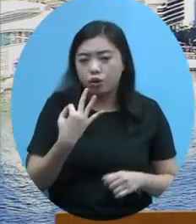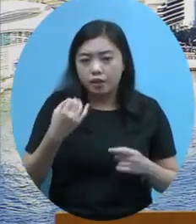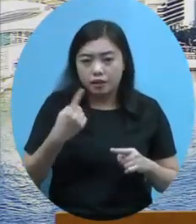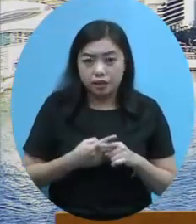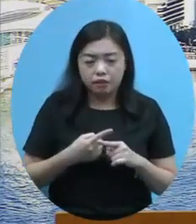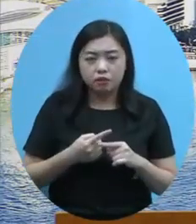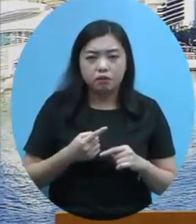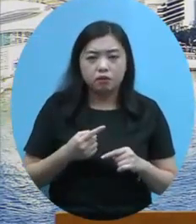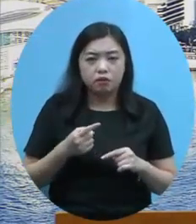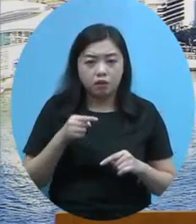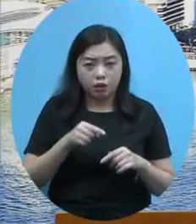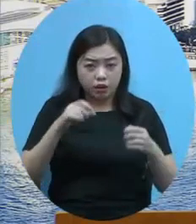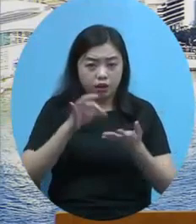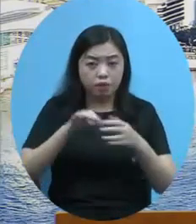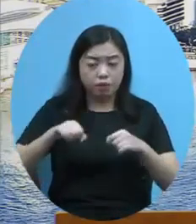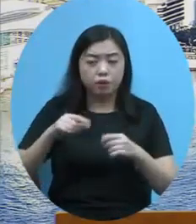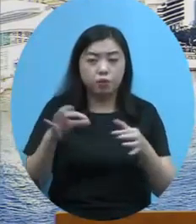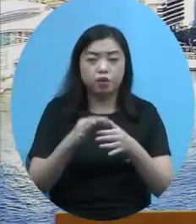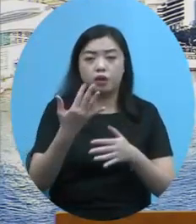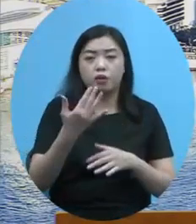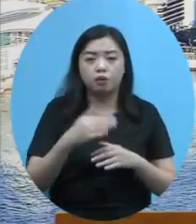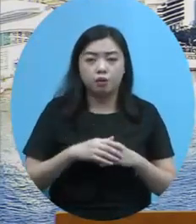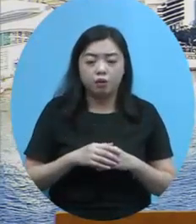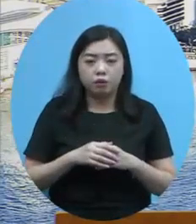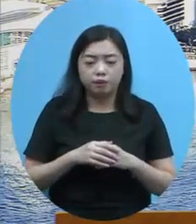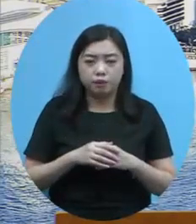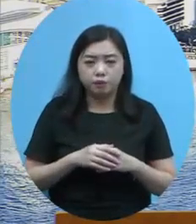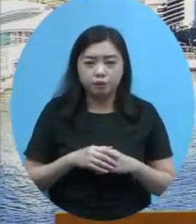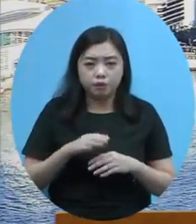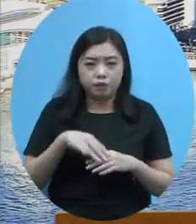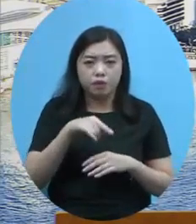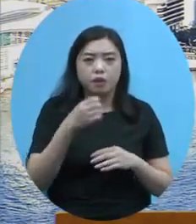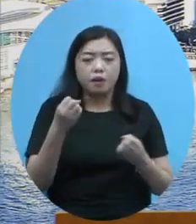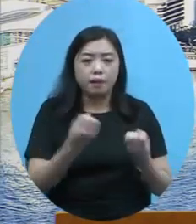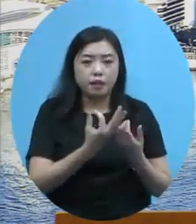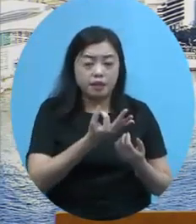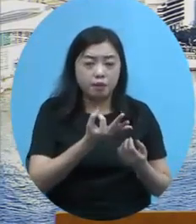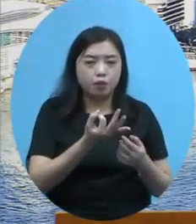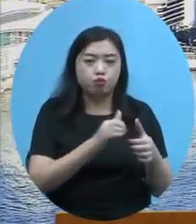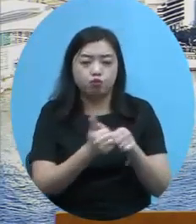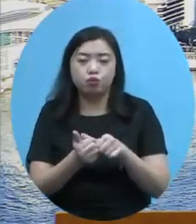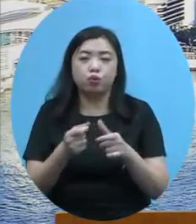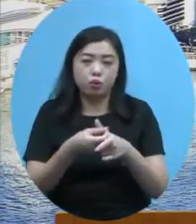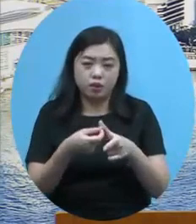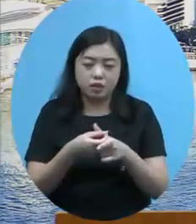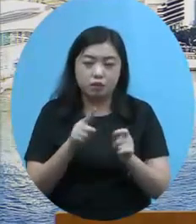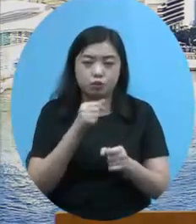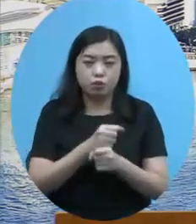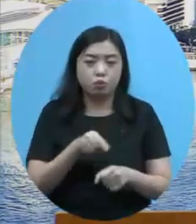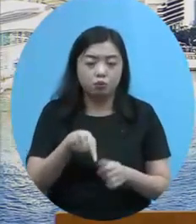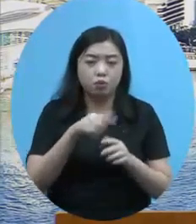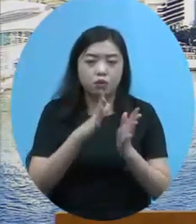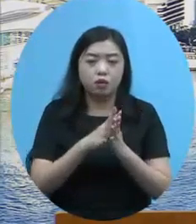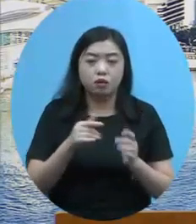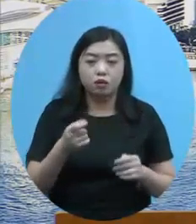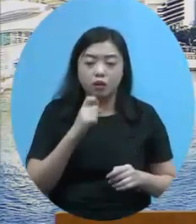係呢個地盤牽涉幾多人啦，或者係佢嗰呢一呢三個個案佢所屬嘅公司或者佢做個 team 有幾多人